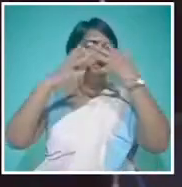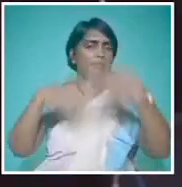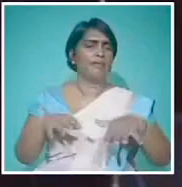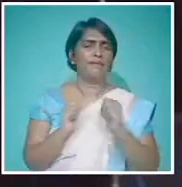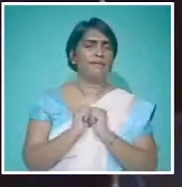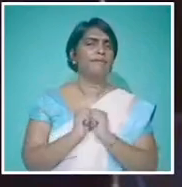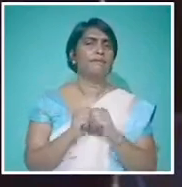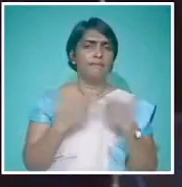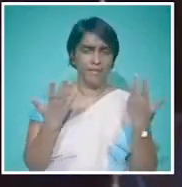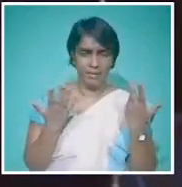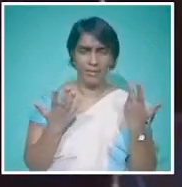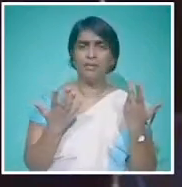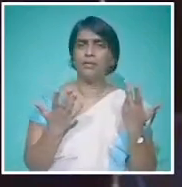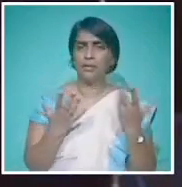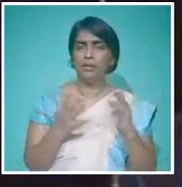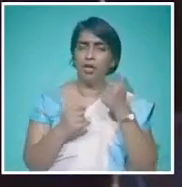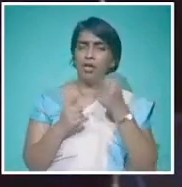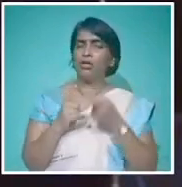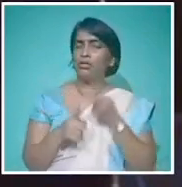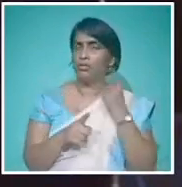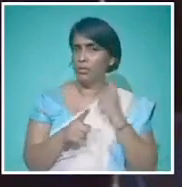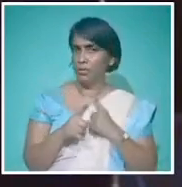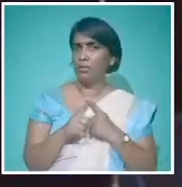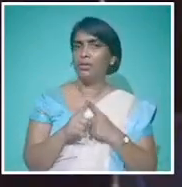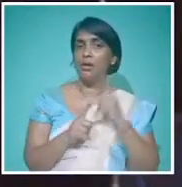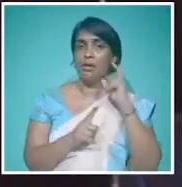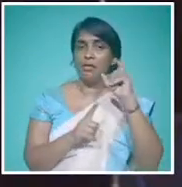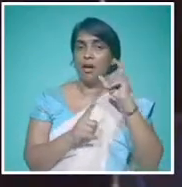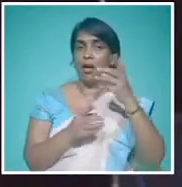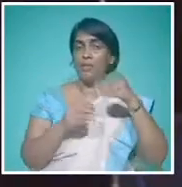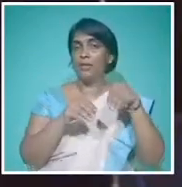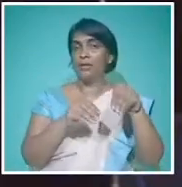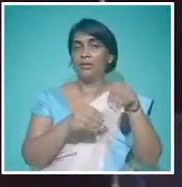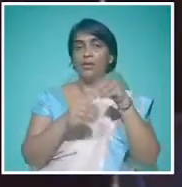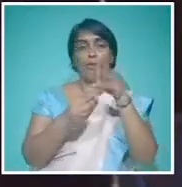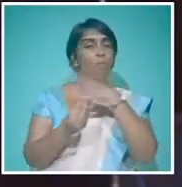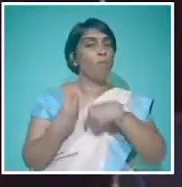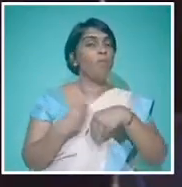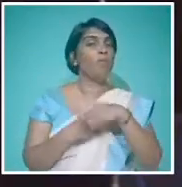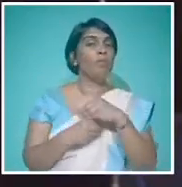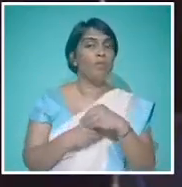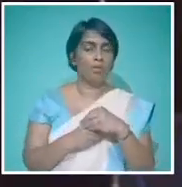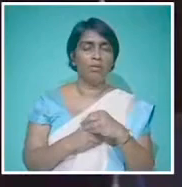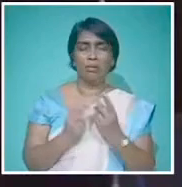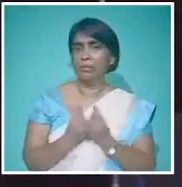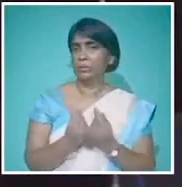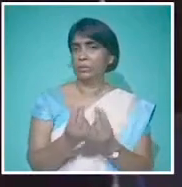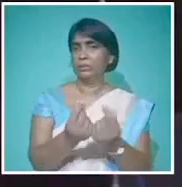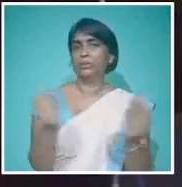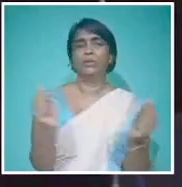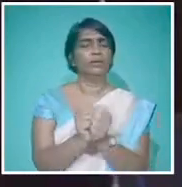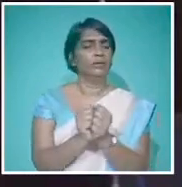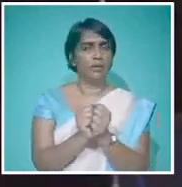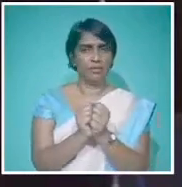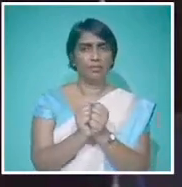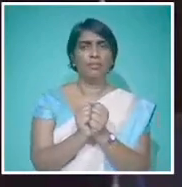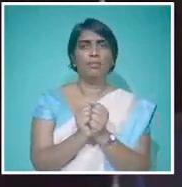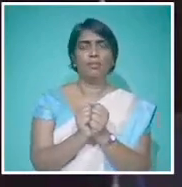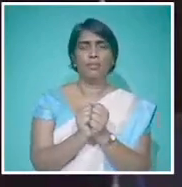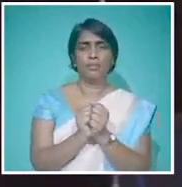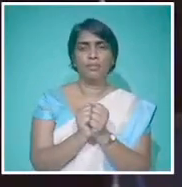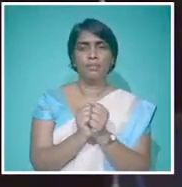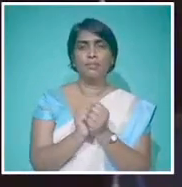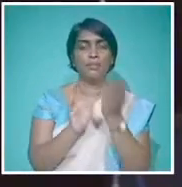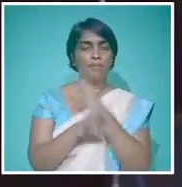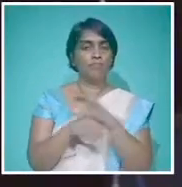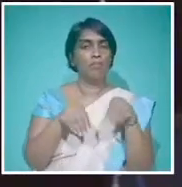නැහැ. දැන් හොඳම උදාහරණය තමයි කාබනික ගොවිතැන පිළිබඳ ගත්තු දඩබඩ තීරණය. දැන්